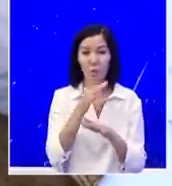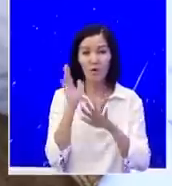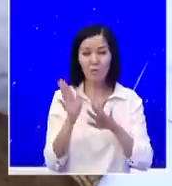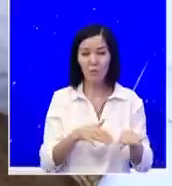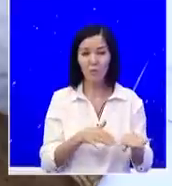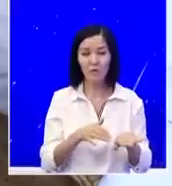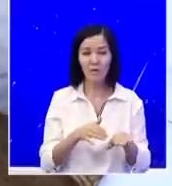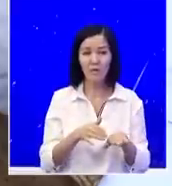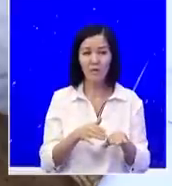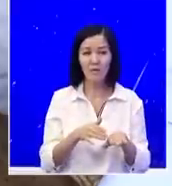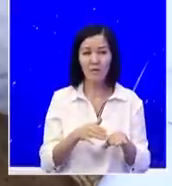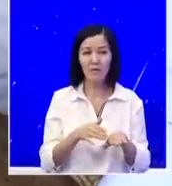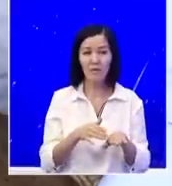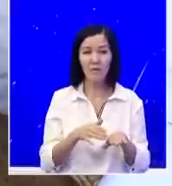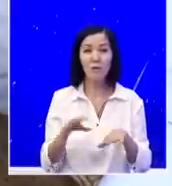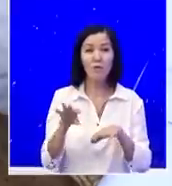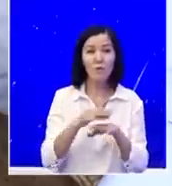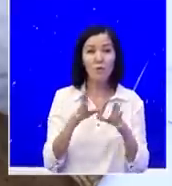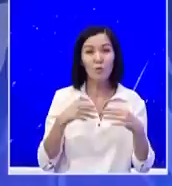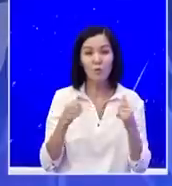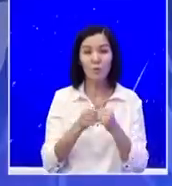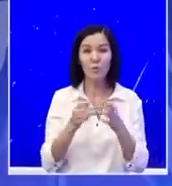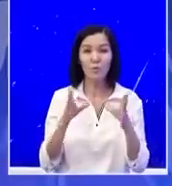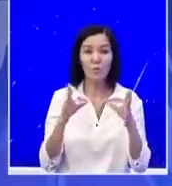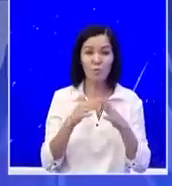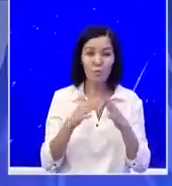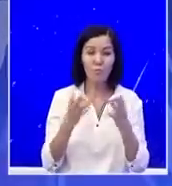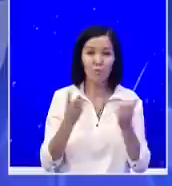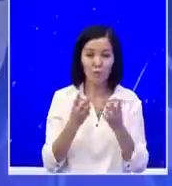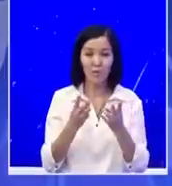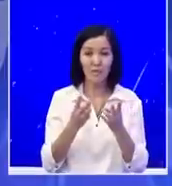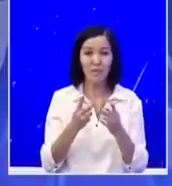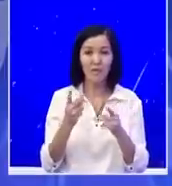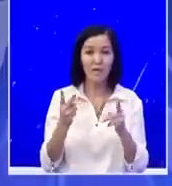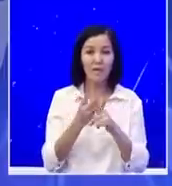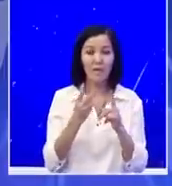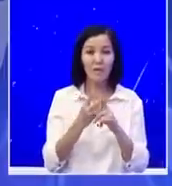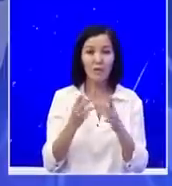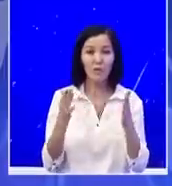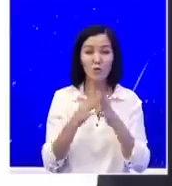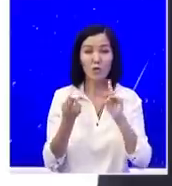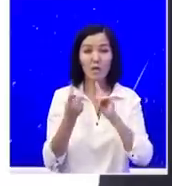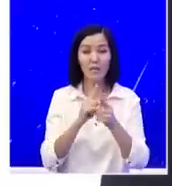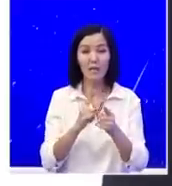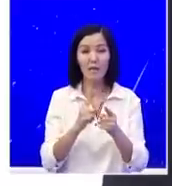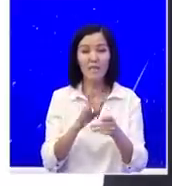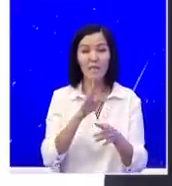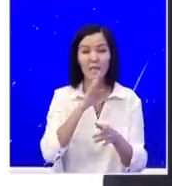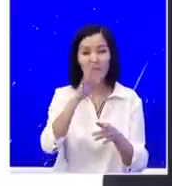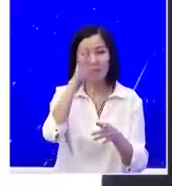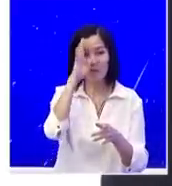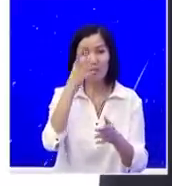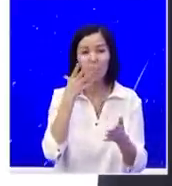жатыр. Шаңырақ көтеріңдер. Бейсен Абайұлының екінші үйіне айналған Жетсу телеарнасындағы қыз жігіттерді